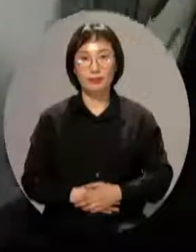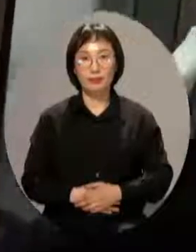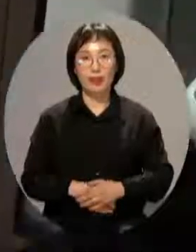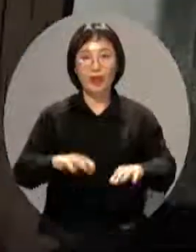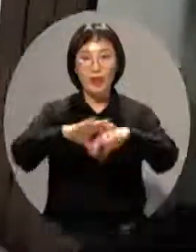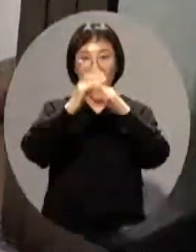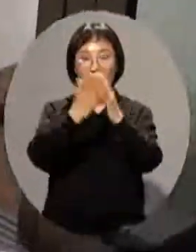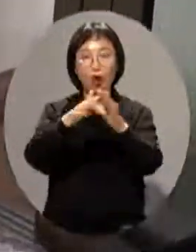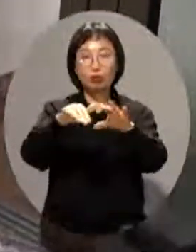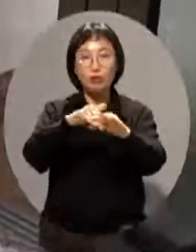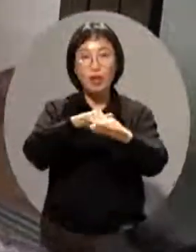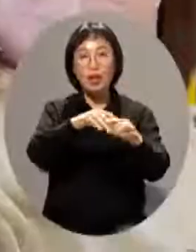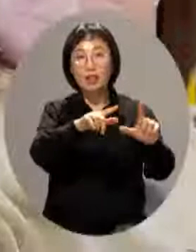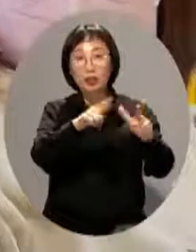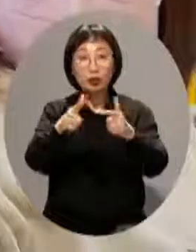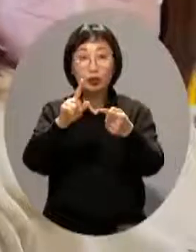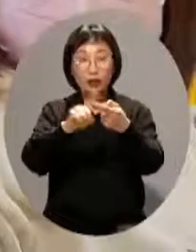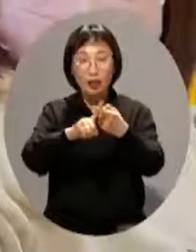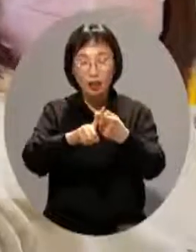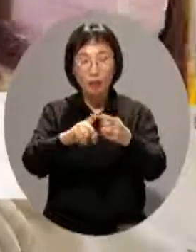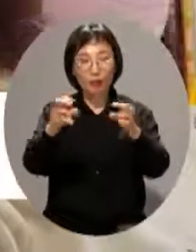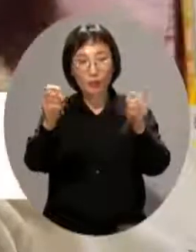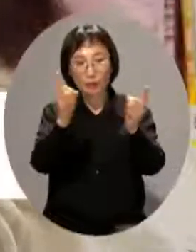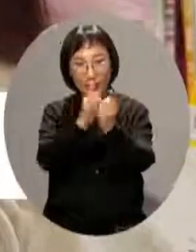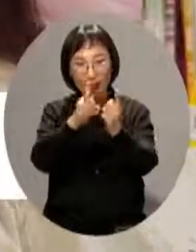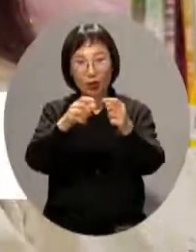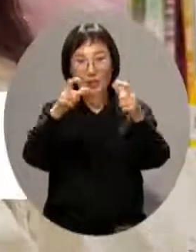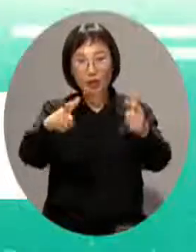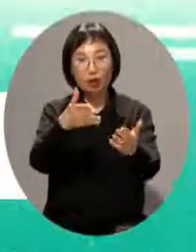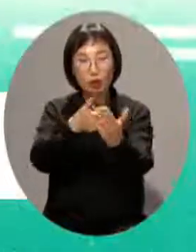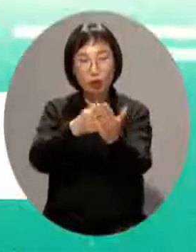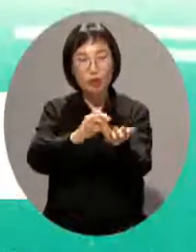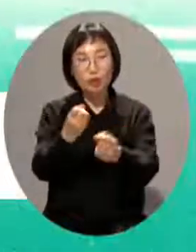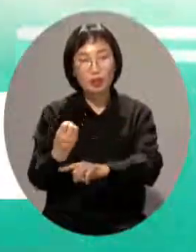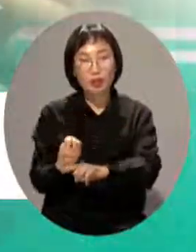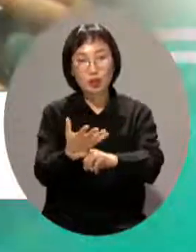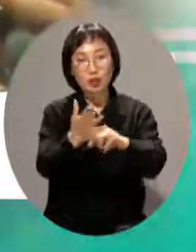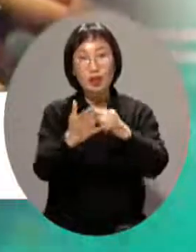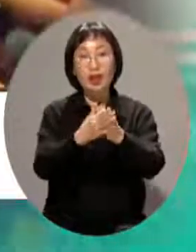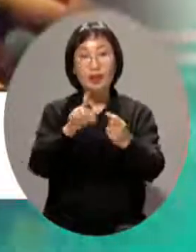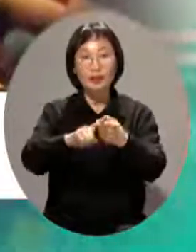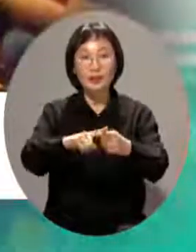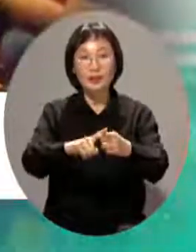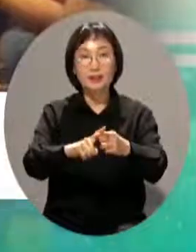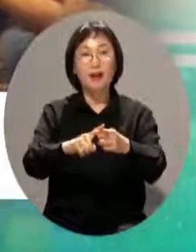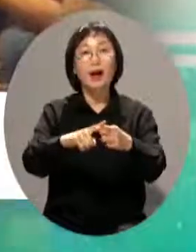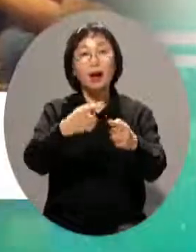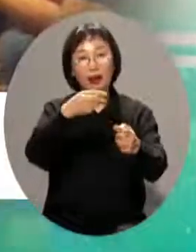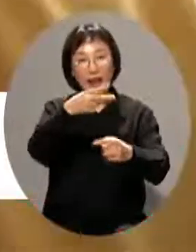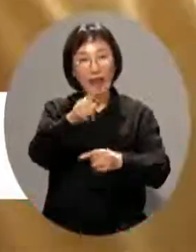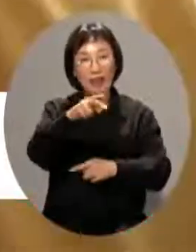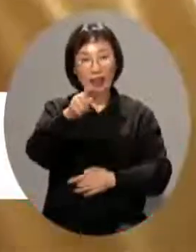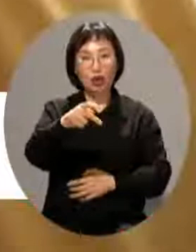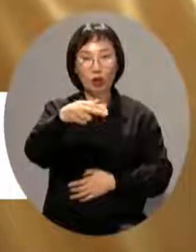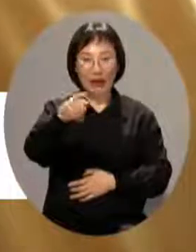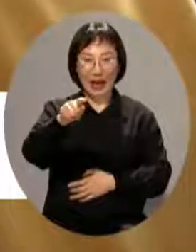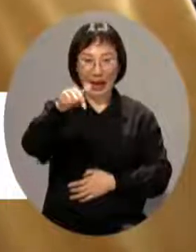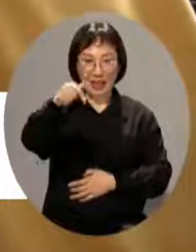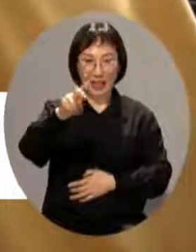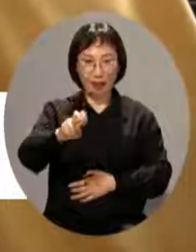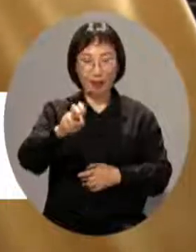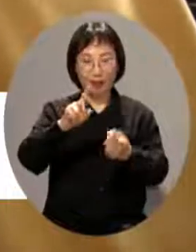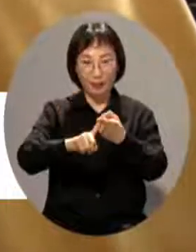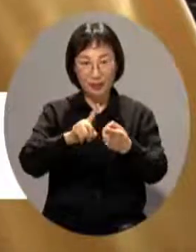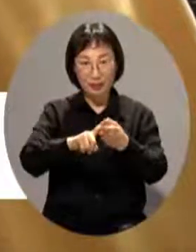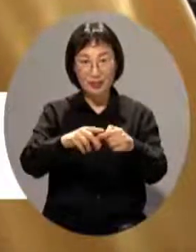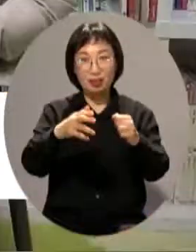다문화 이웃들을 조명하고 각국 언어로 지역 뉴스를 전하는 전주 mbc 프로그램 다정다감 다양한 문화가 존중받는 지역